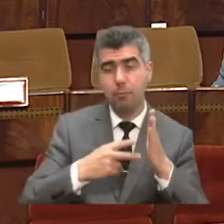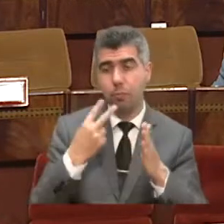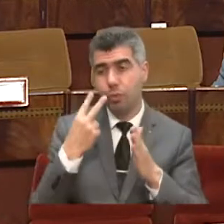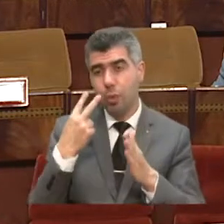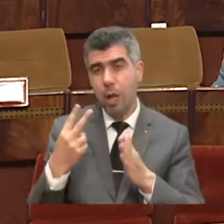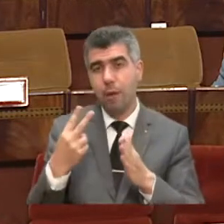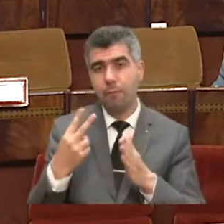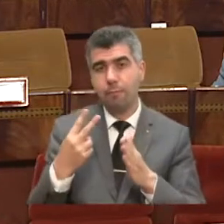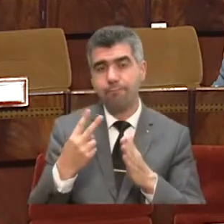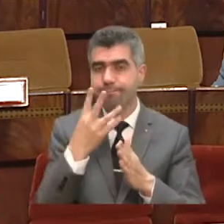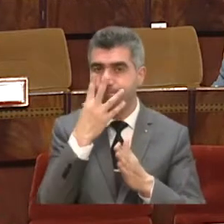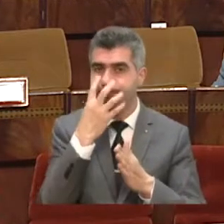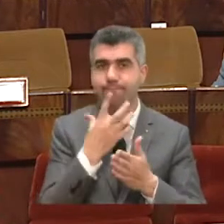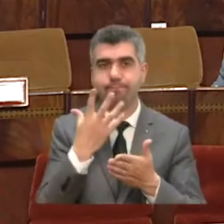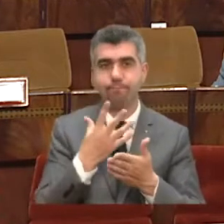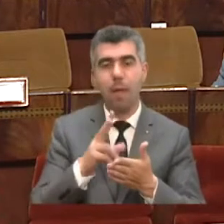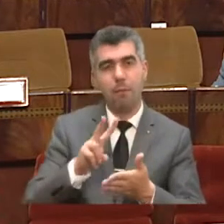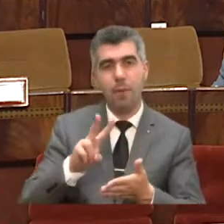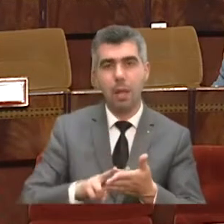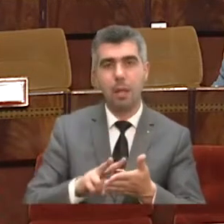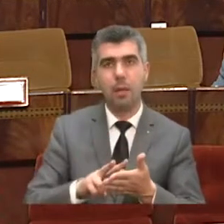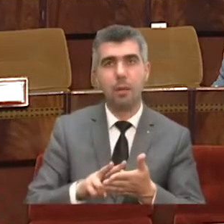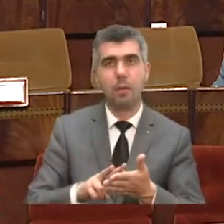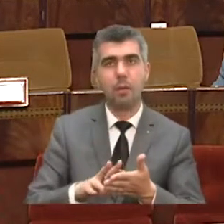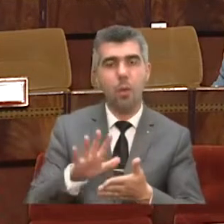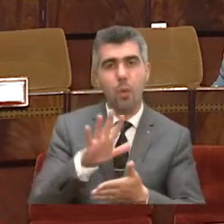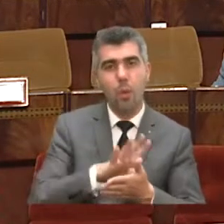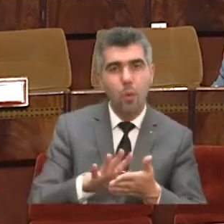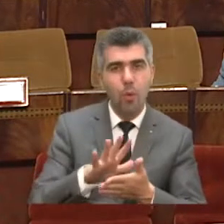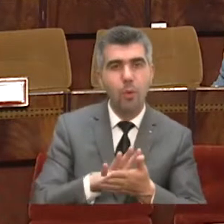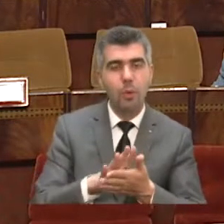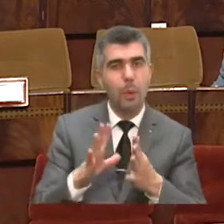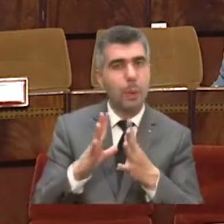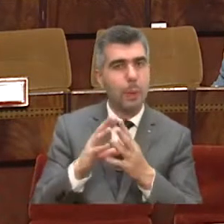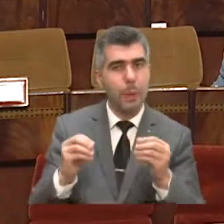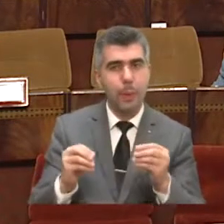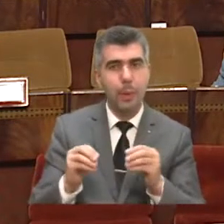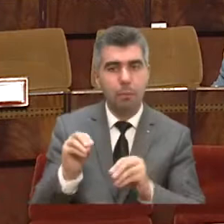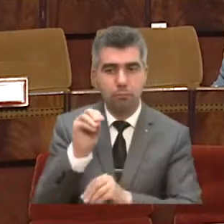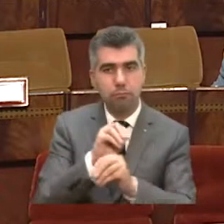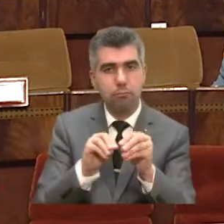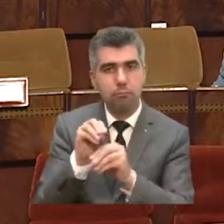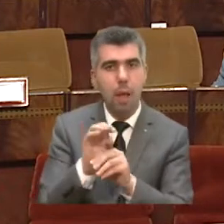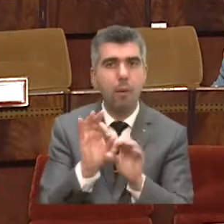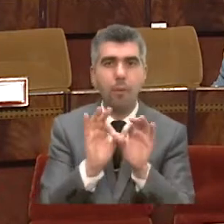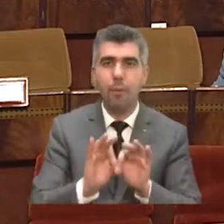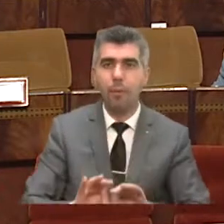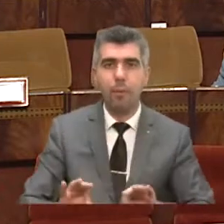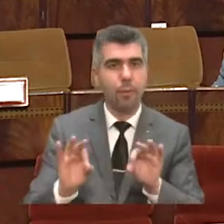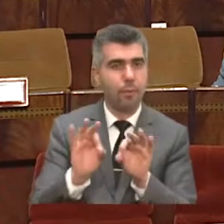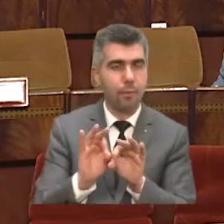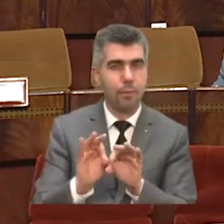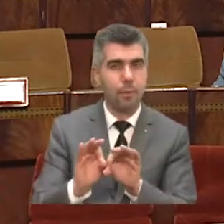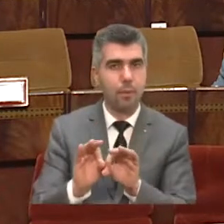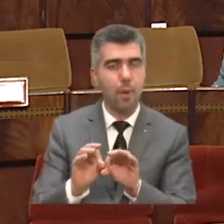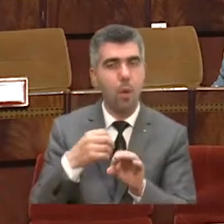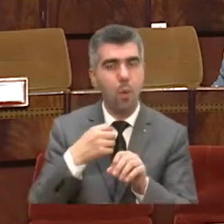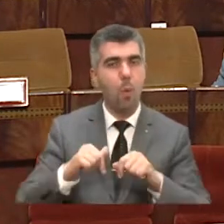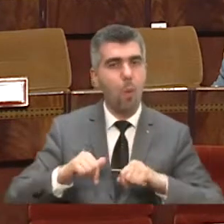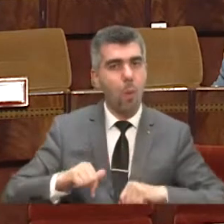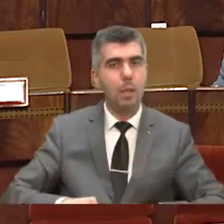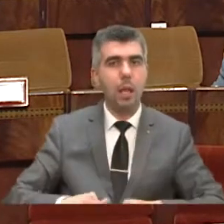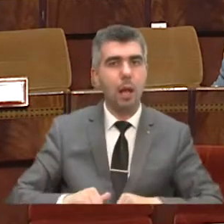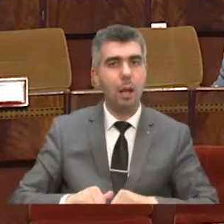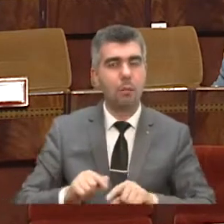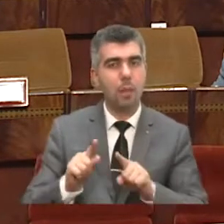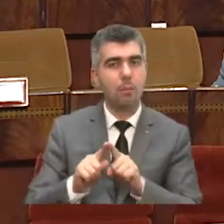الوضعيه يعني مزريه يعني نظرا لانعدام الصيانه، وهنا كنطالب بالوزاره ديالكم الدخل